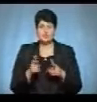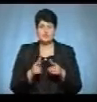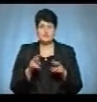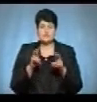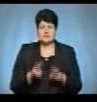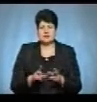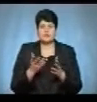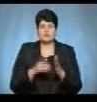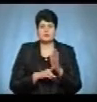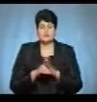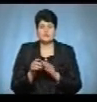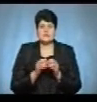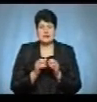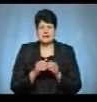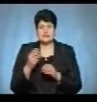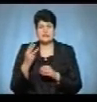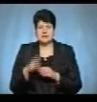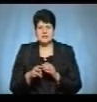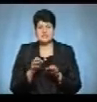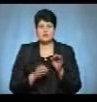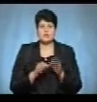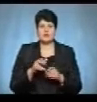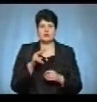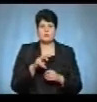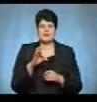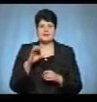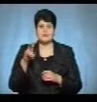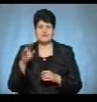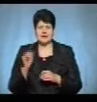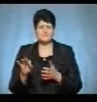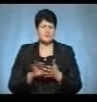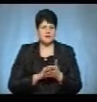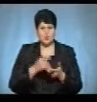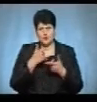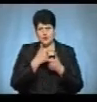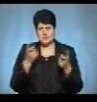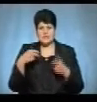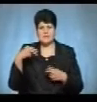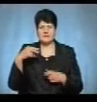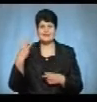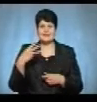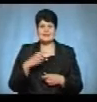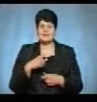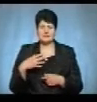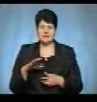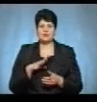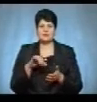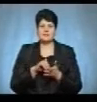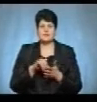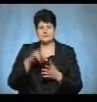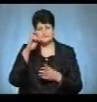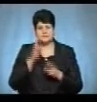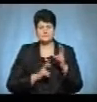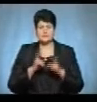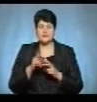яке розпочалося о 10:30, суддя Любомира Сливка одразу оголосила перерву на 30 хвилин. Був представник комунального